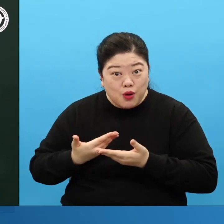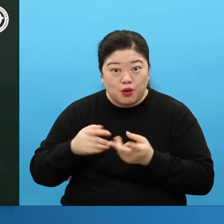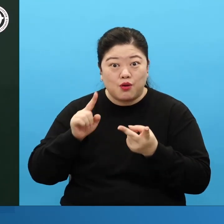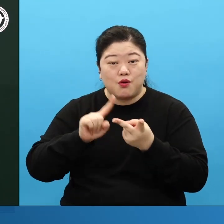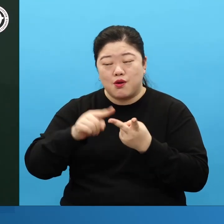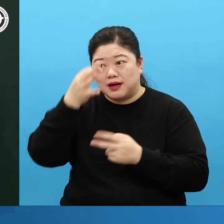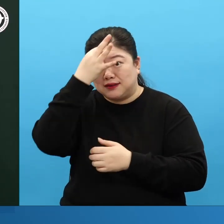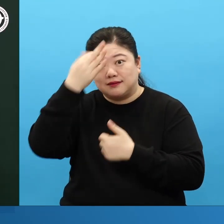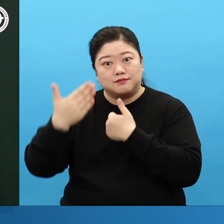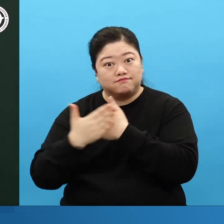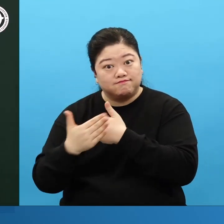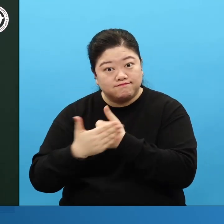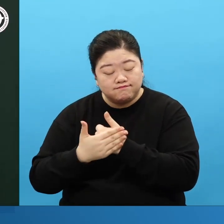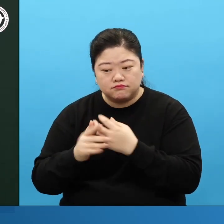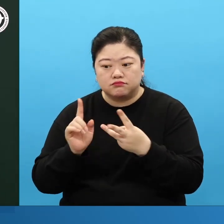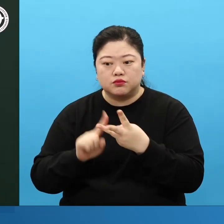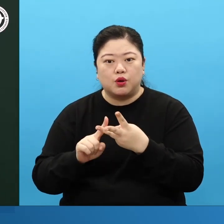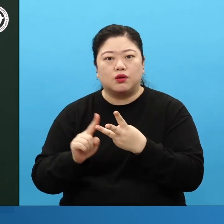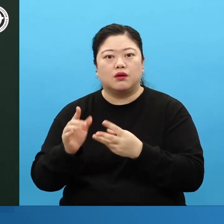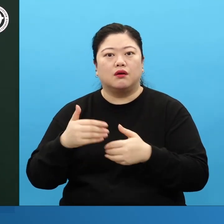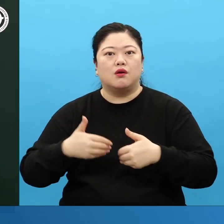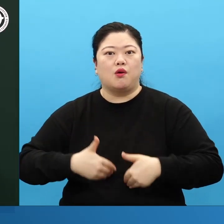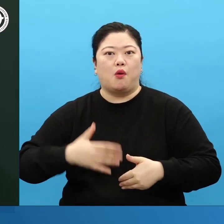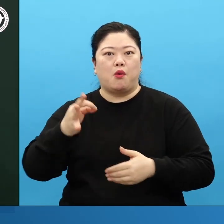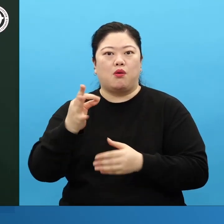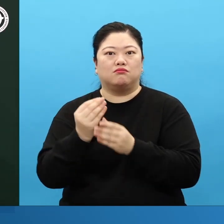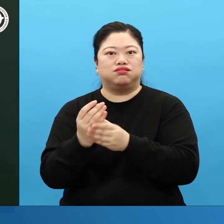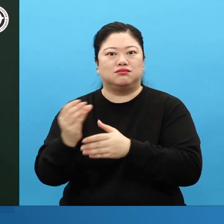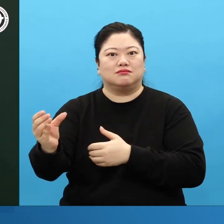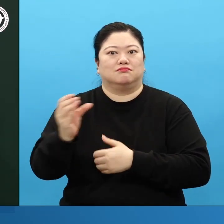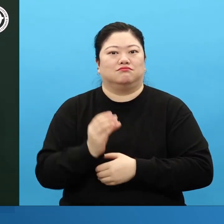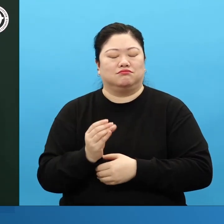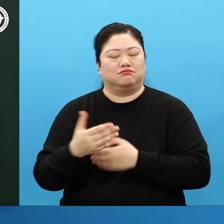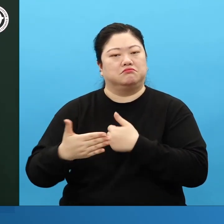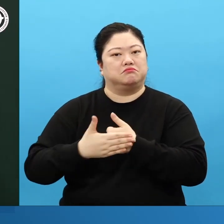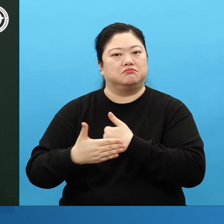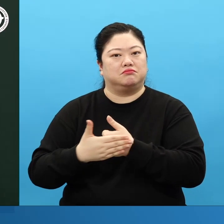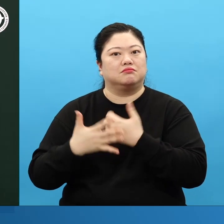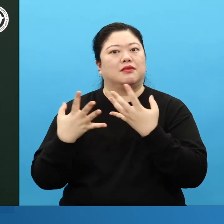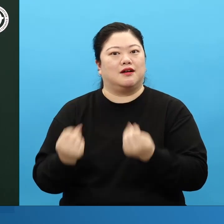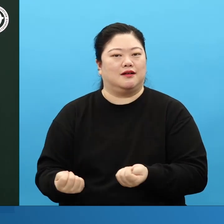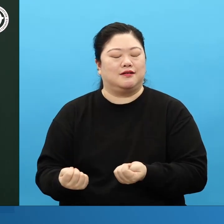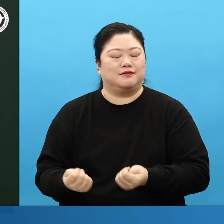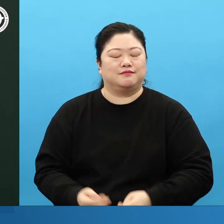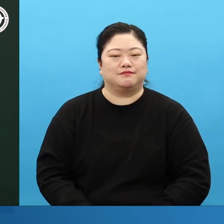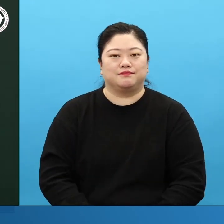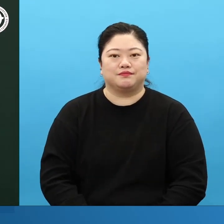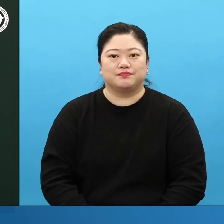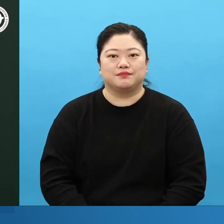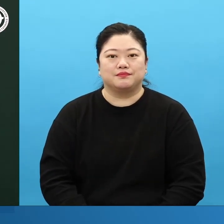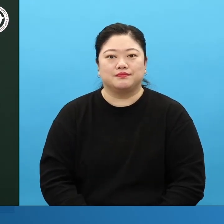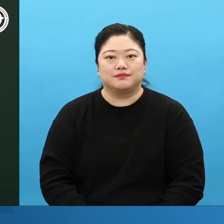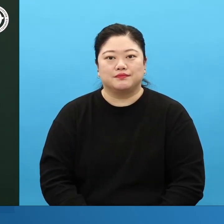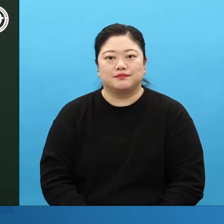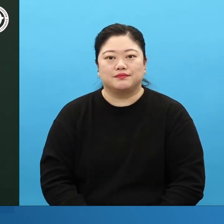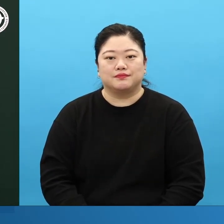poco de dinero para poder llevar a cabo ese talento. 그 다음 유대인들 뭐 하느냐. ¿Y qué hacen después los judíos?